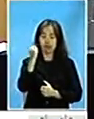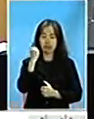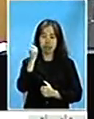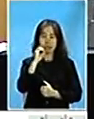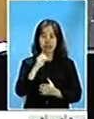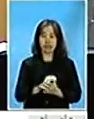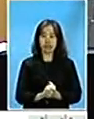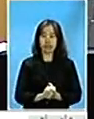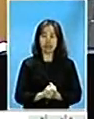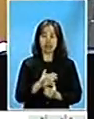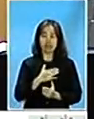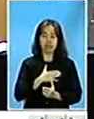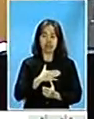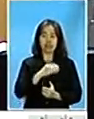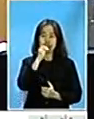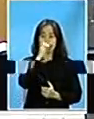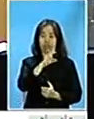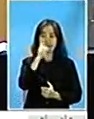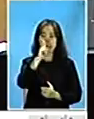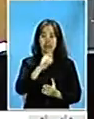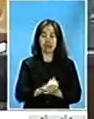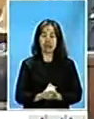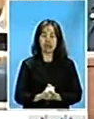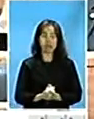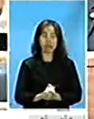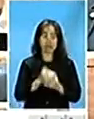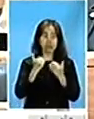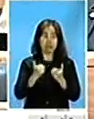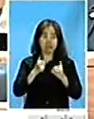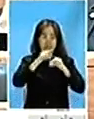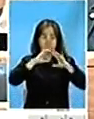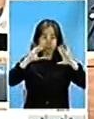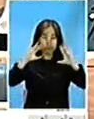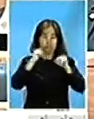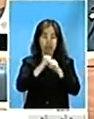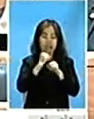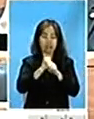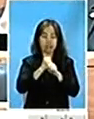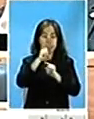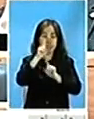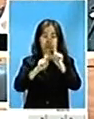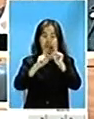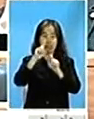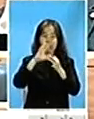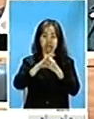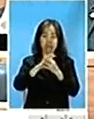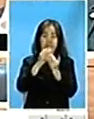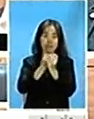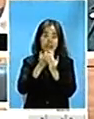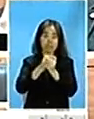านประธานนะผมกำลังจะบอกแต่เพียงว่ารัฐบาลนี้กำลังจะสร้างสถิติในการเป็นนัก